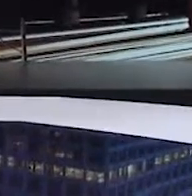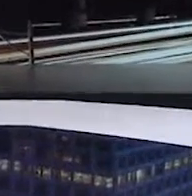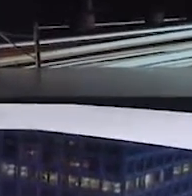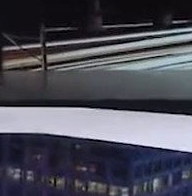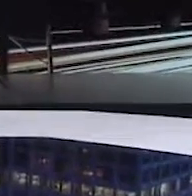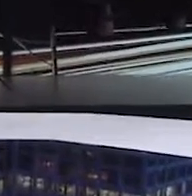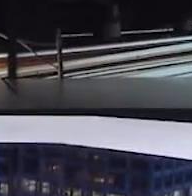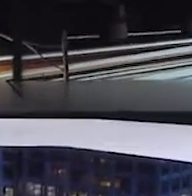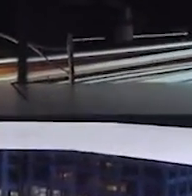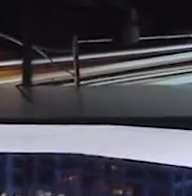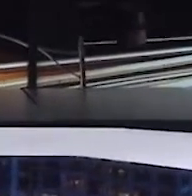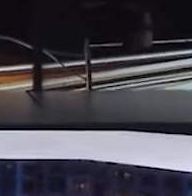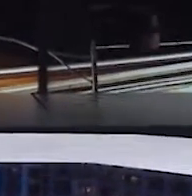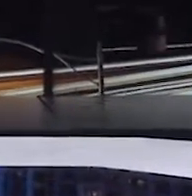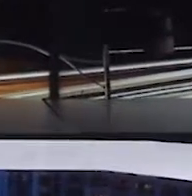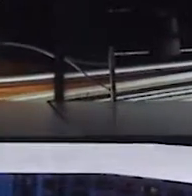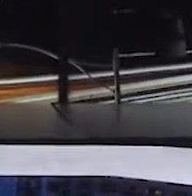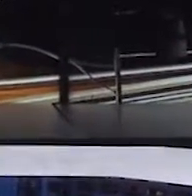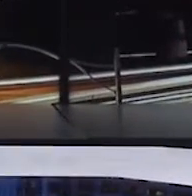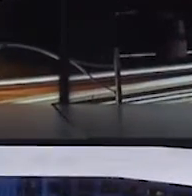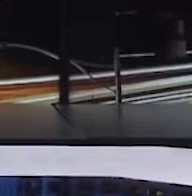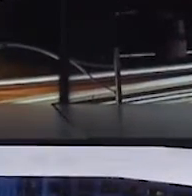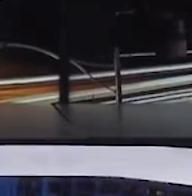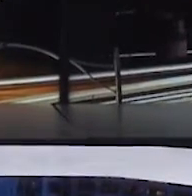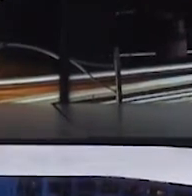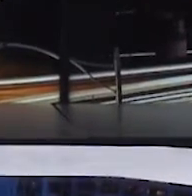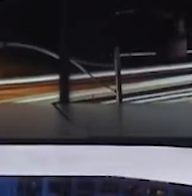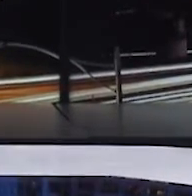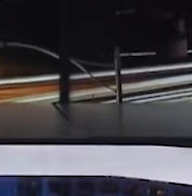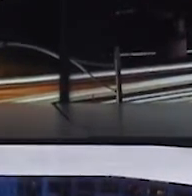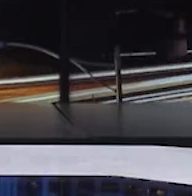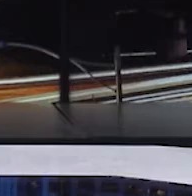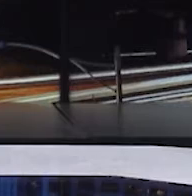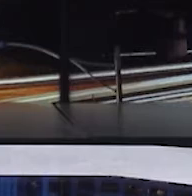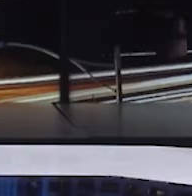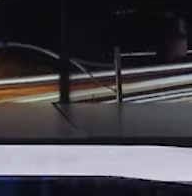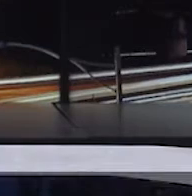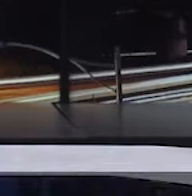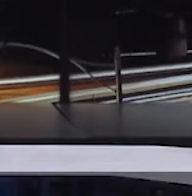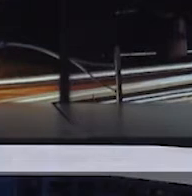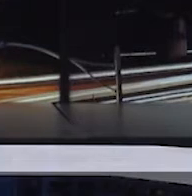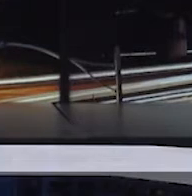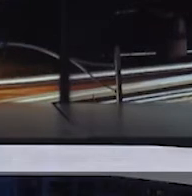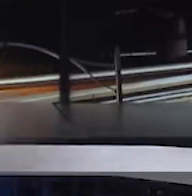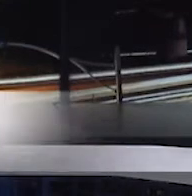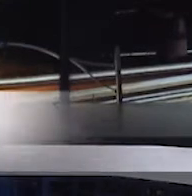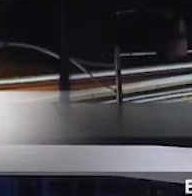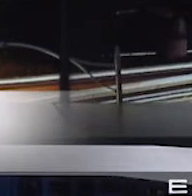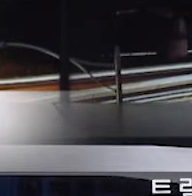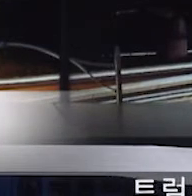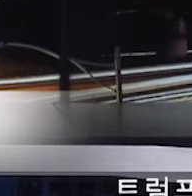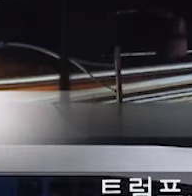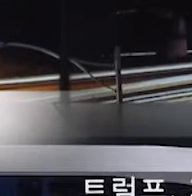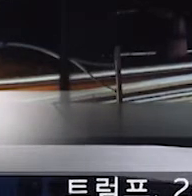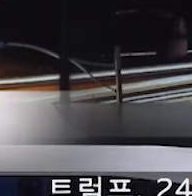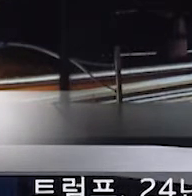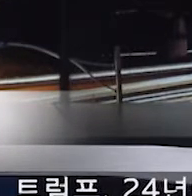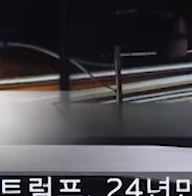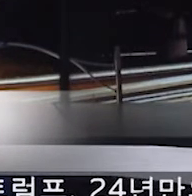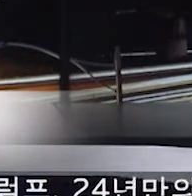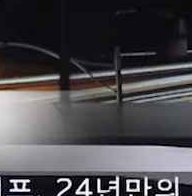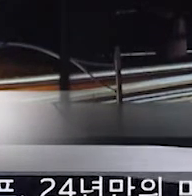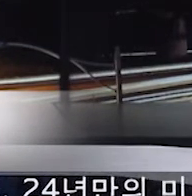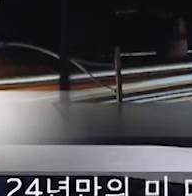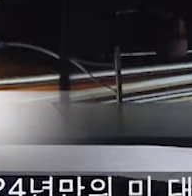여러분 안녕하십니까? 11월 7일 화요일 KBS 아메리카 뉴스입니다. 도널드 트럼프 대통령이 LA